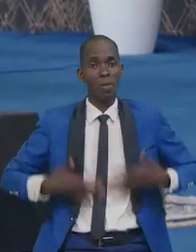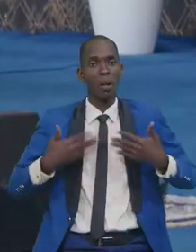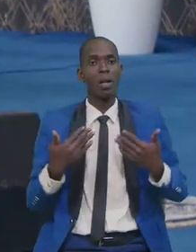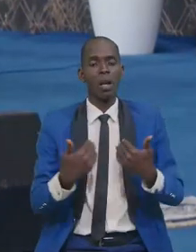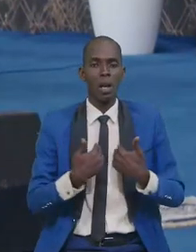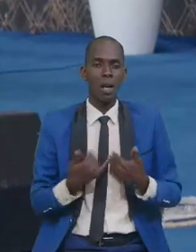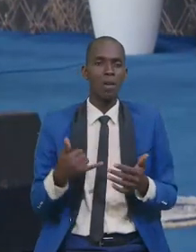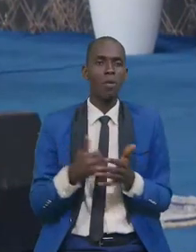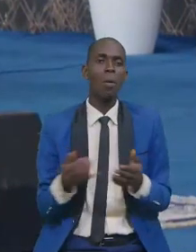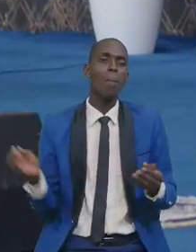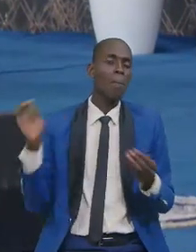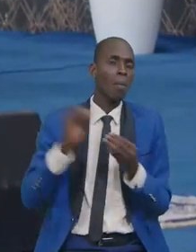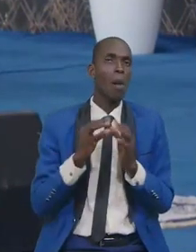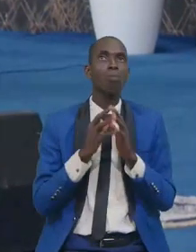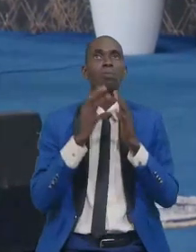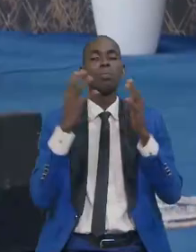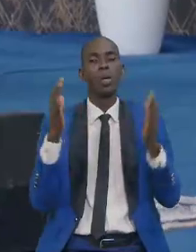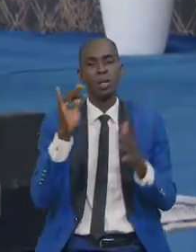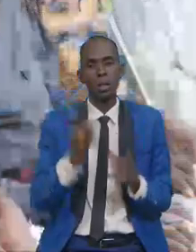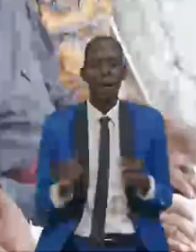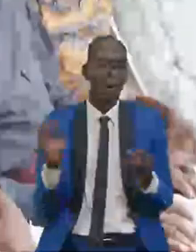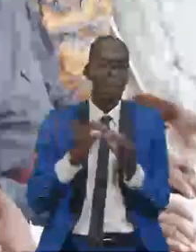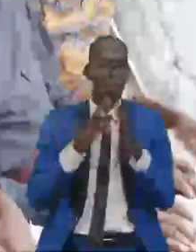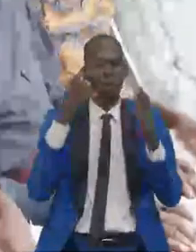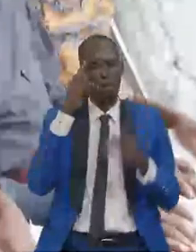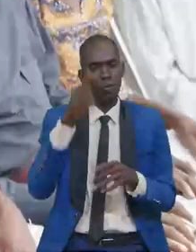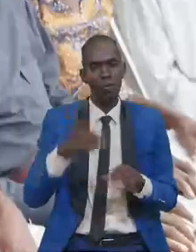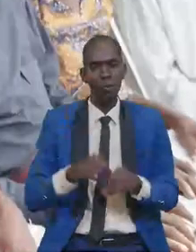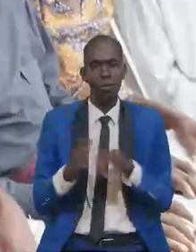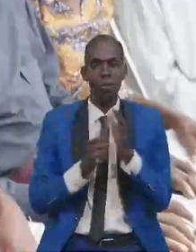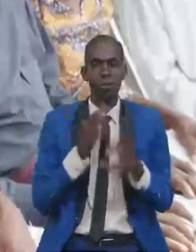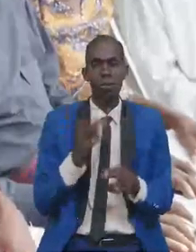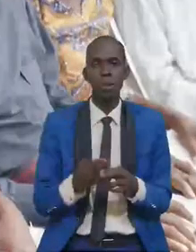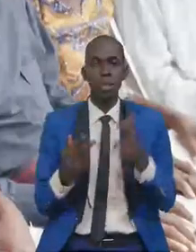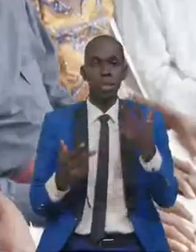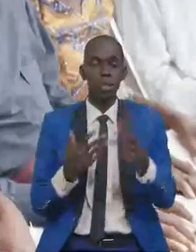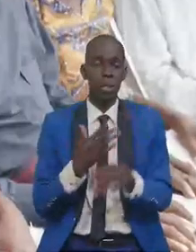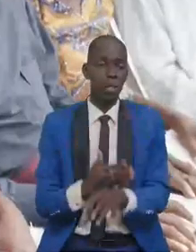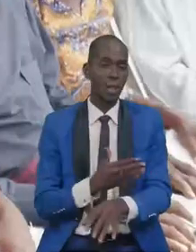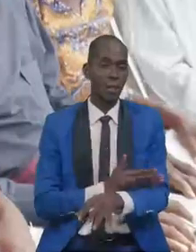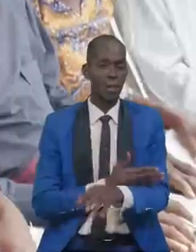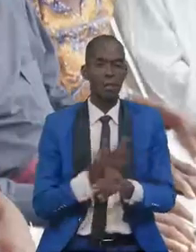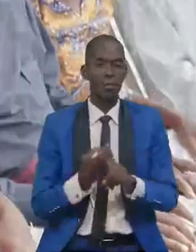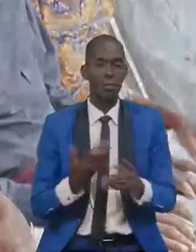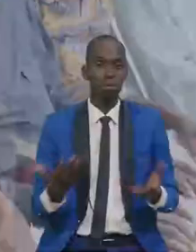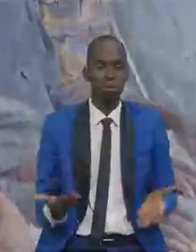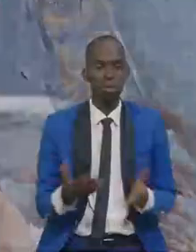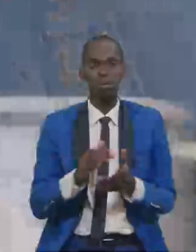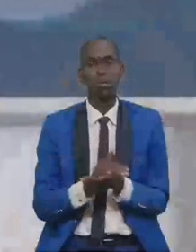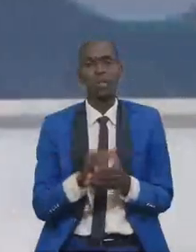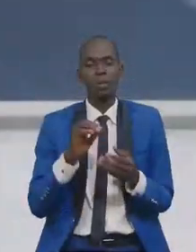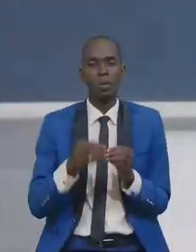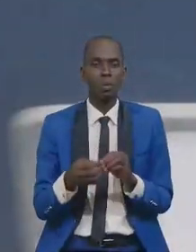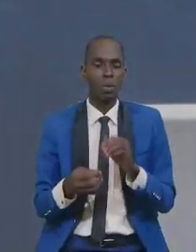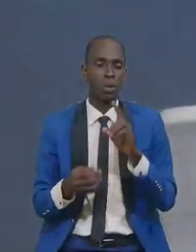dans l'abondance. L'abondance. La vie abondante pour toi. Il y a trois éléments à considérer. Premièrement,